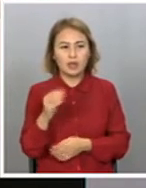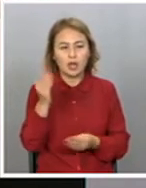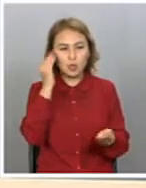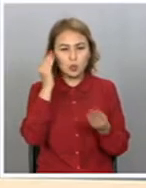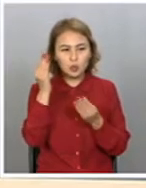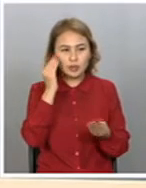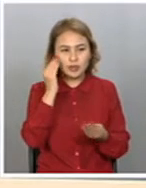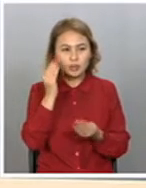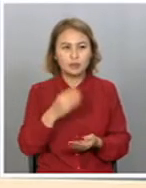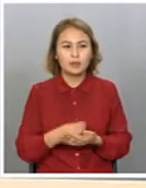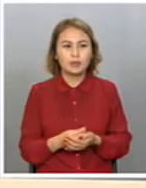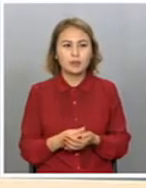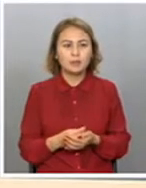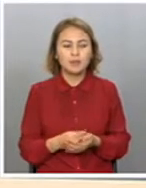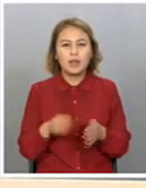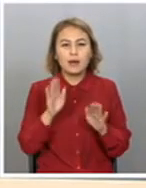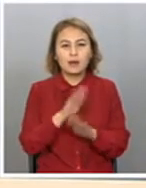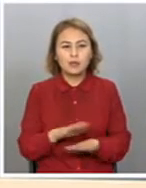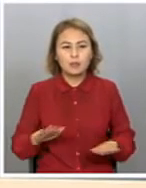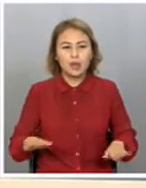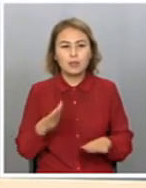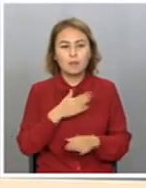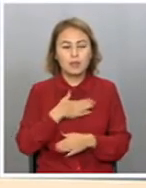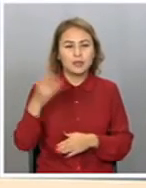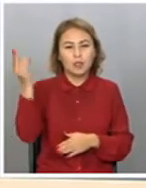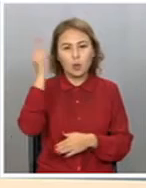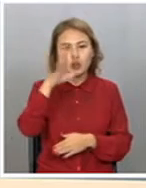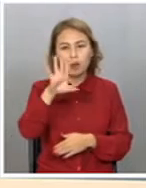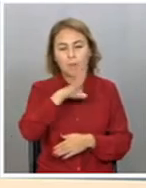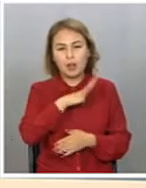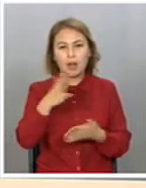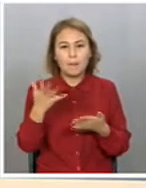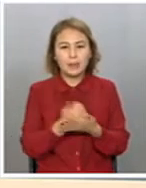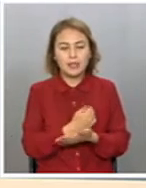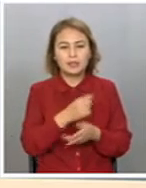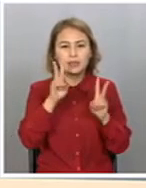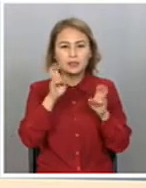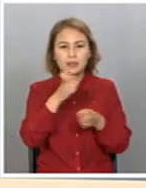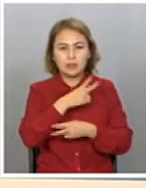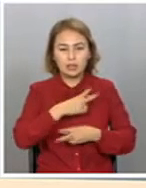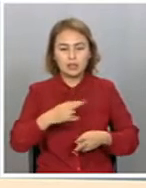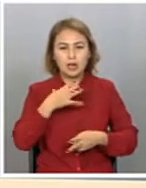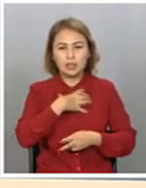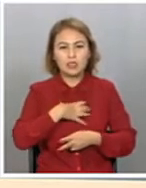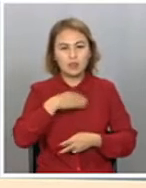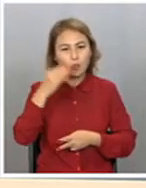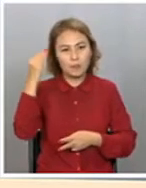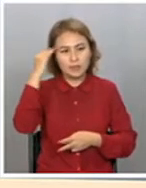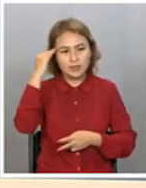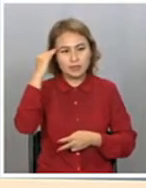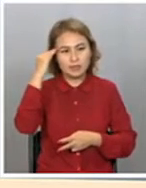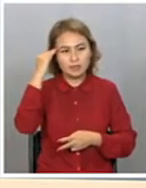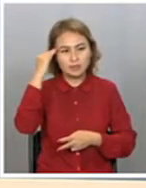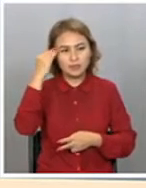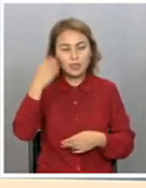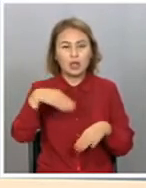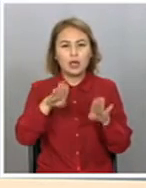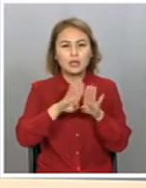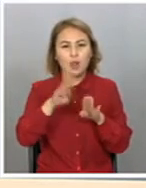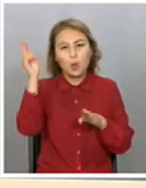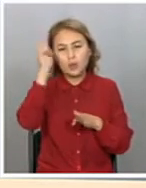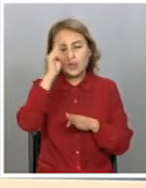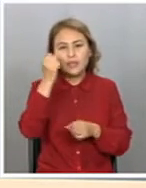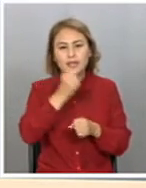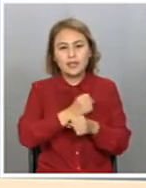рассуждение. Ребята, мы научились определять тему текста и основную мысль. Научились